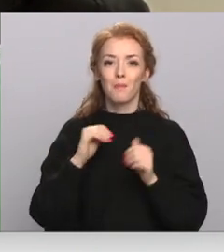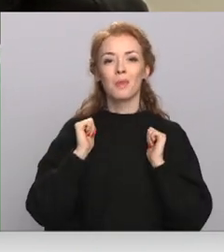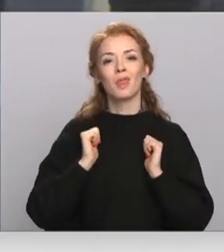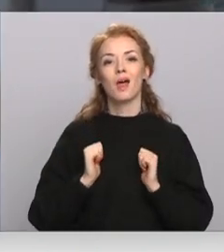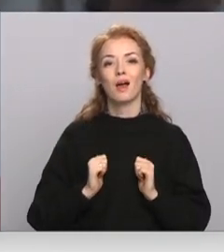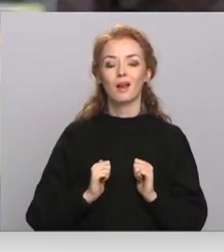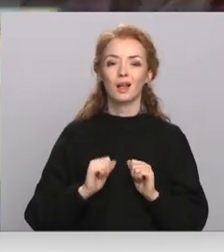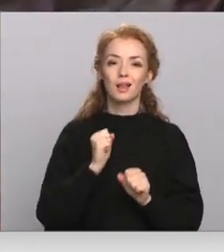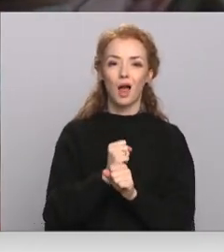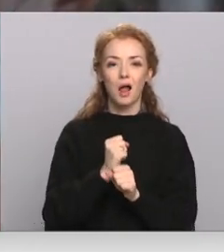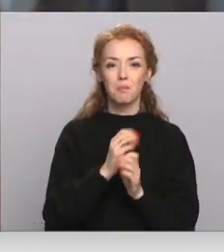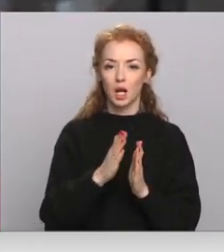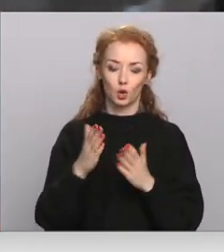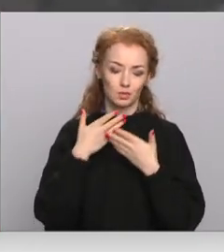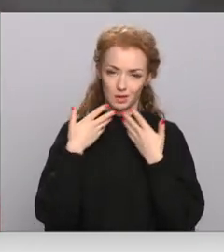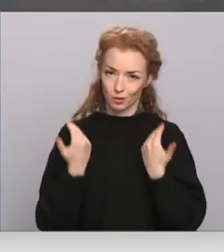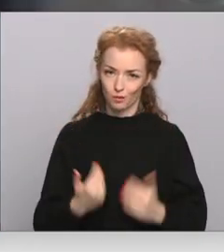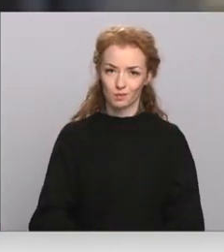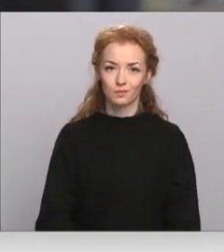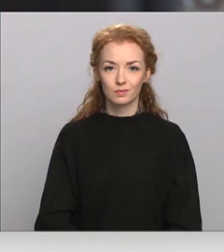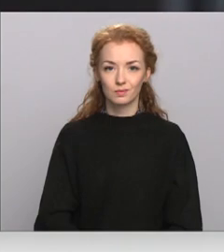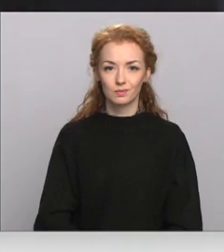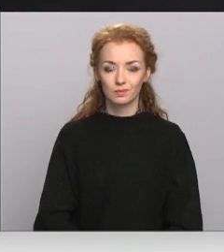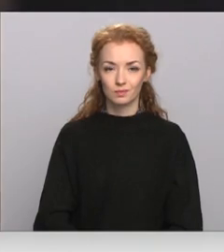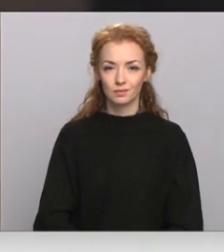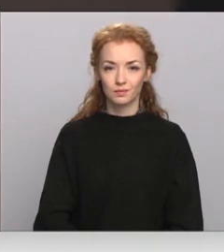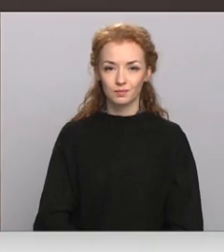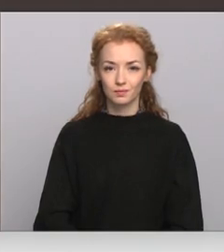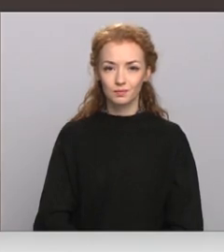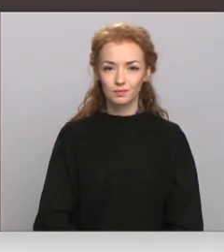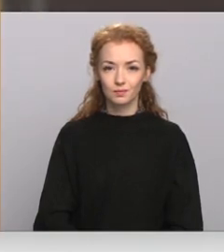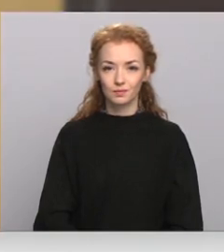mierīgs darba ritums. Dacis Siliņa, Artis Super, RTV.